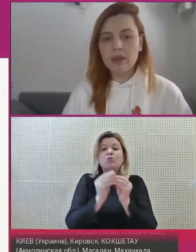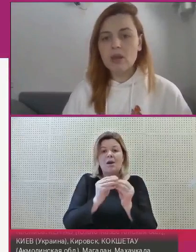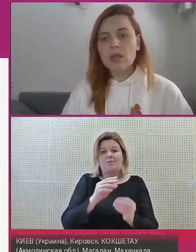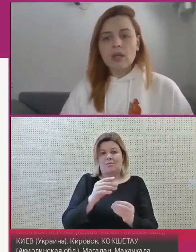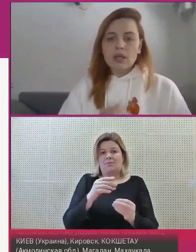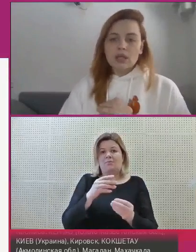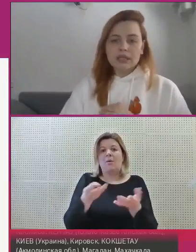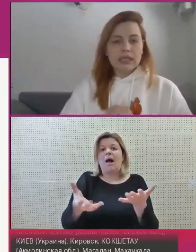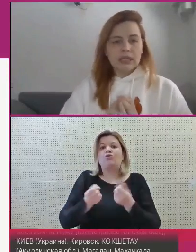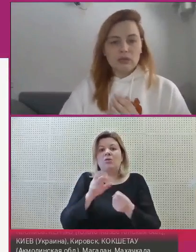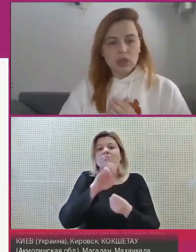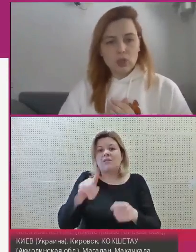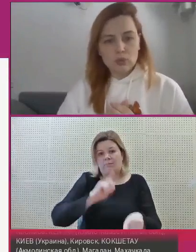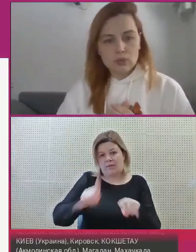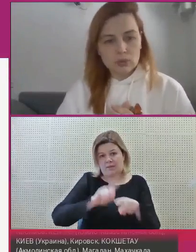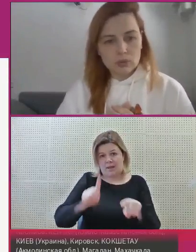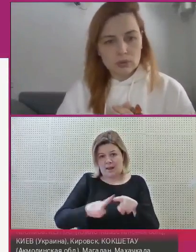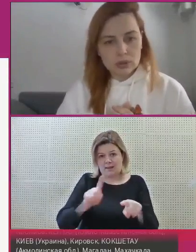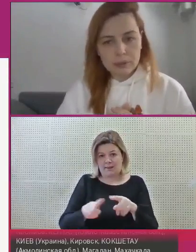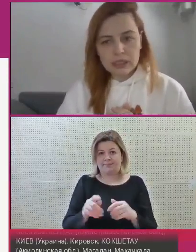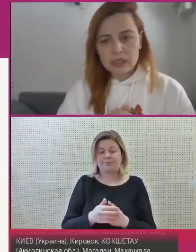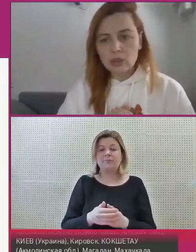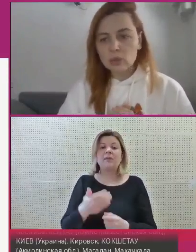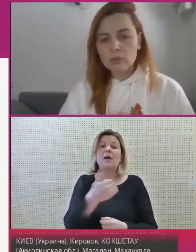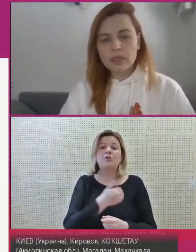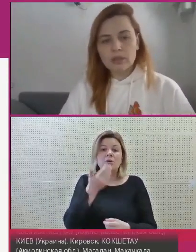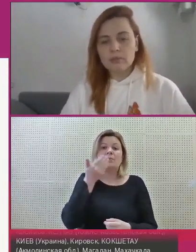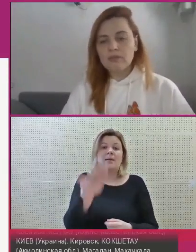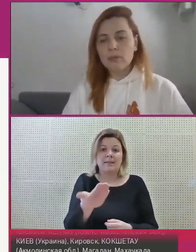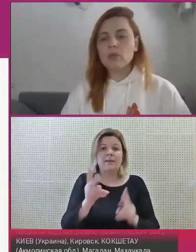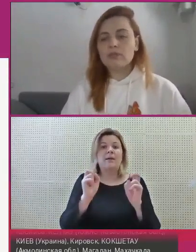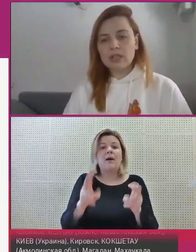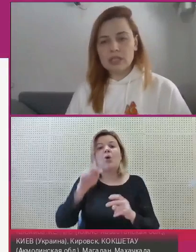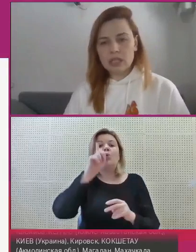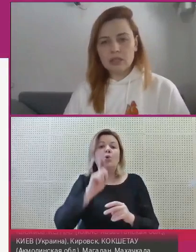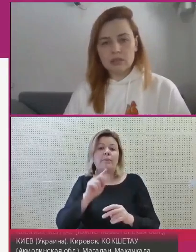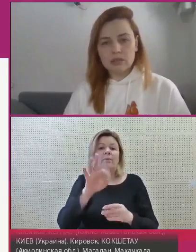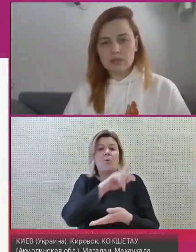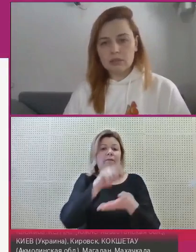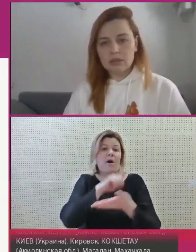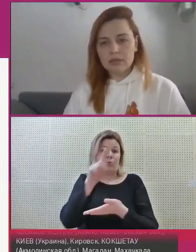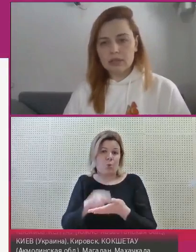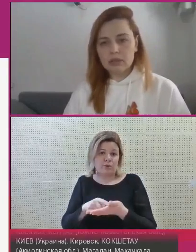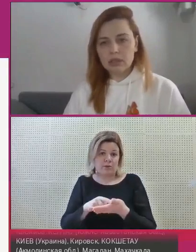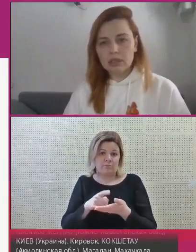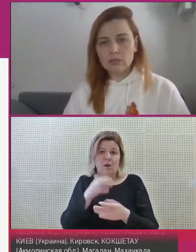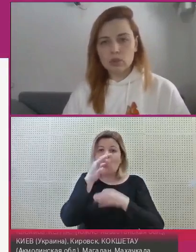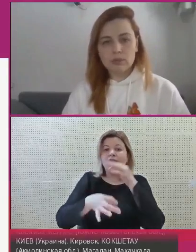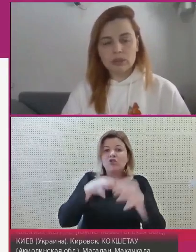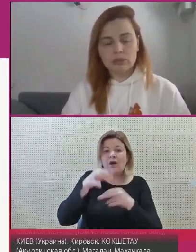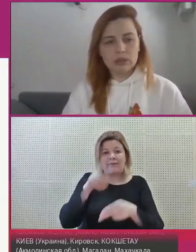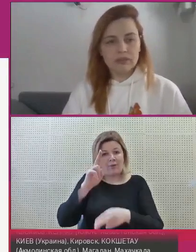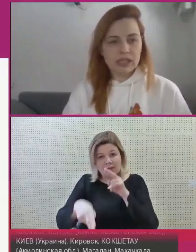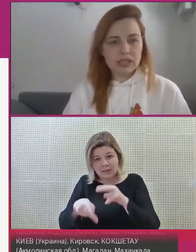быстрее. Кстати, я вот хочу спросить, как удобнее по вопросам в конце, наверное, к Никите,